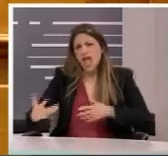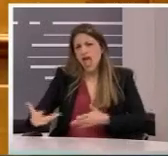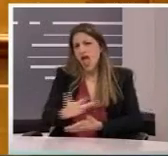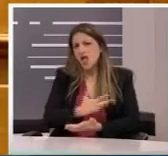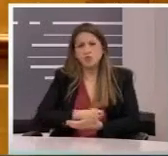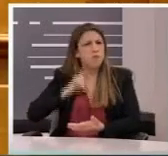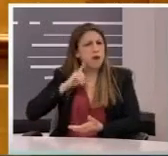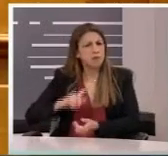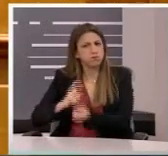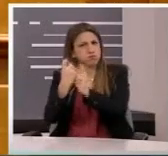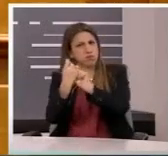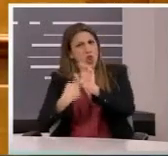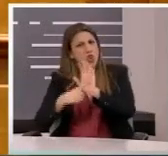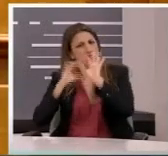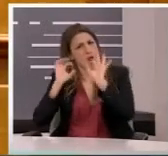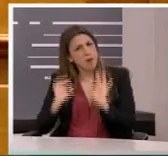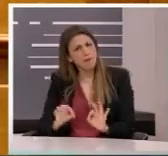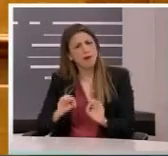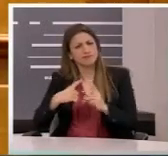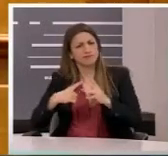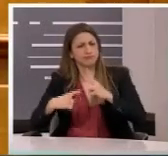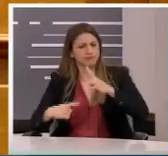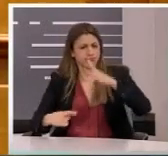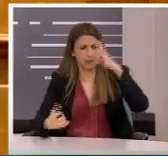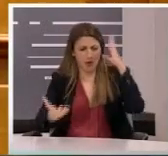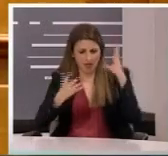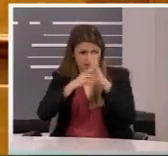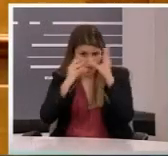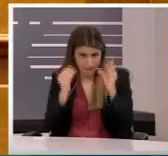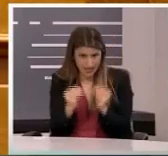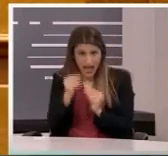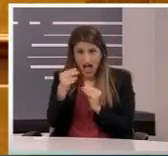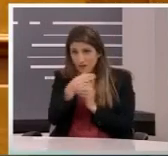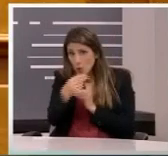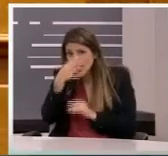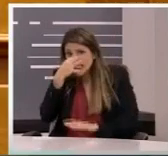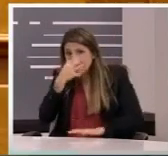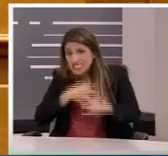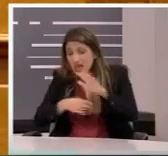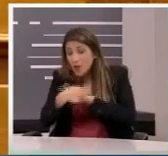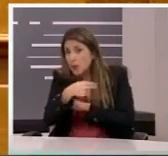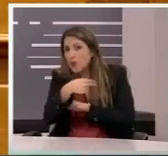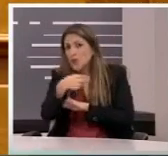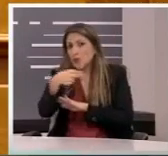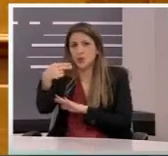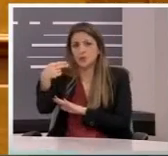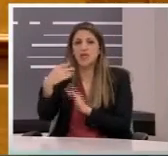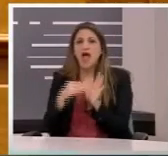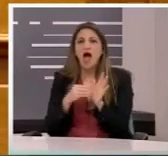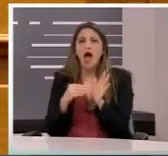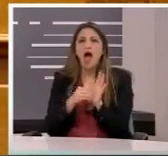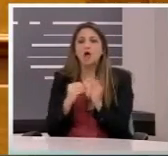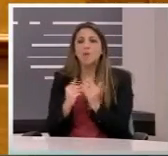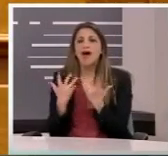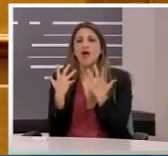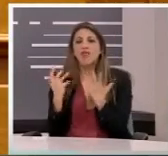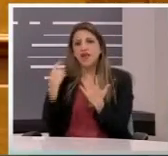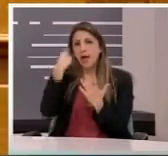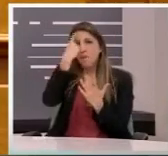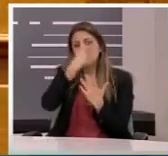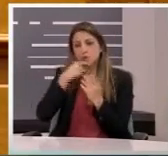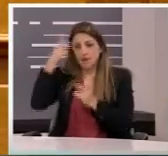εσόδων από εγκληματικές ενέργειες, αλλά και διερευνάται και για τα πρόσωπα τα οποία εμπλέκονται σε